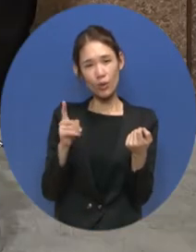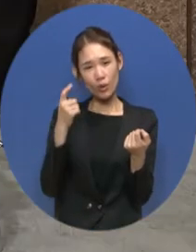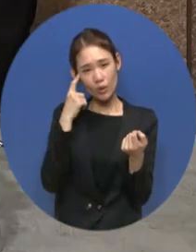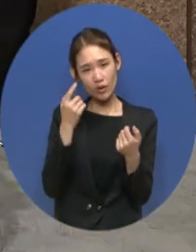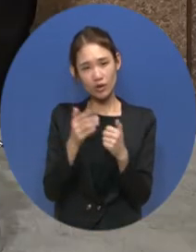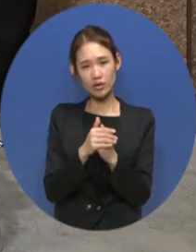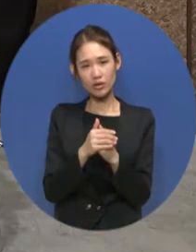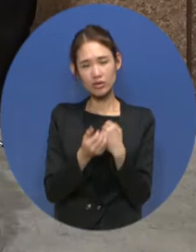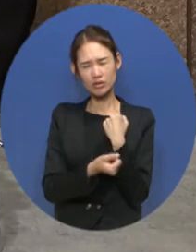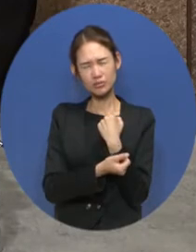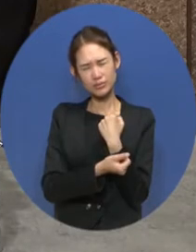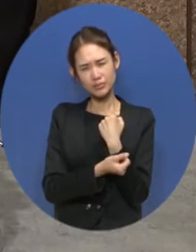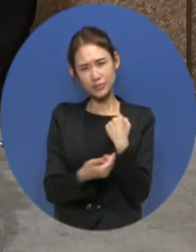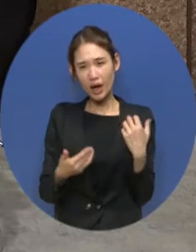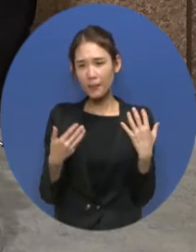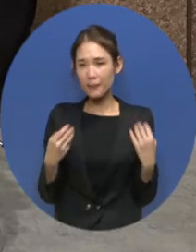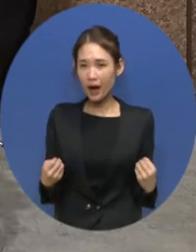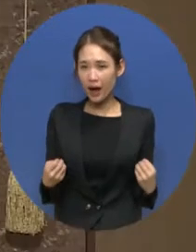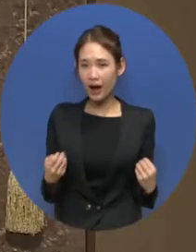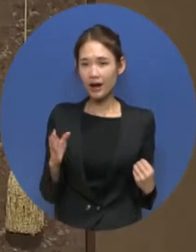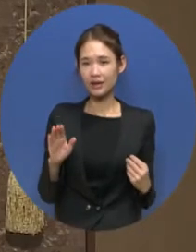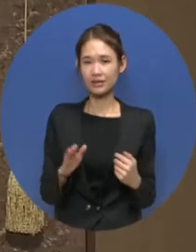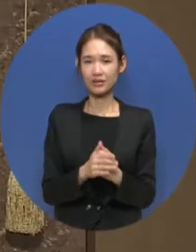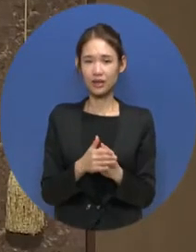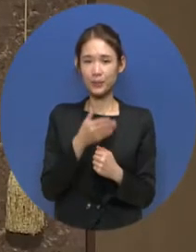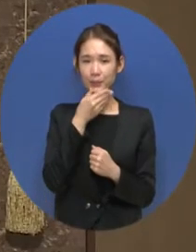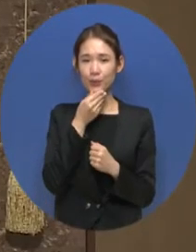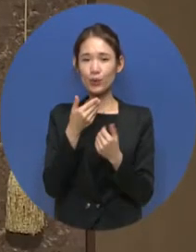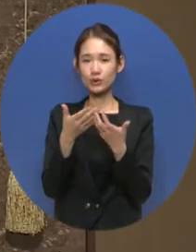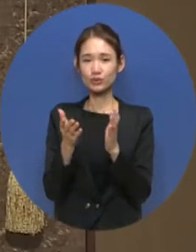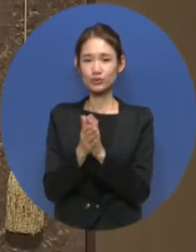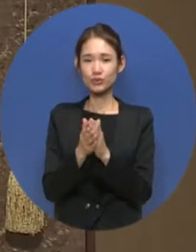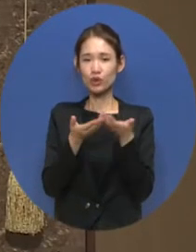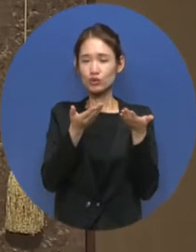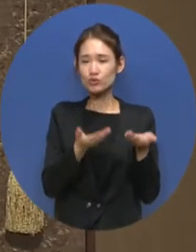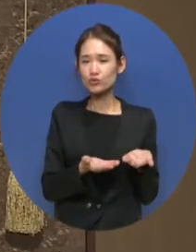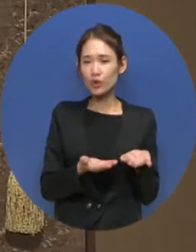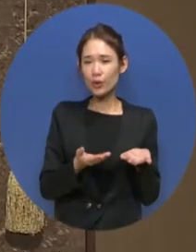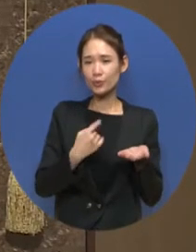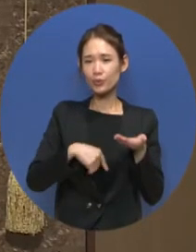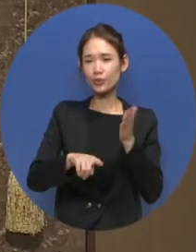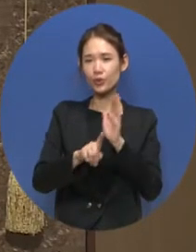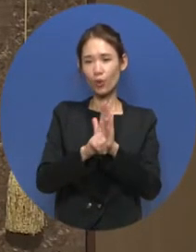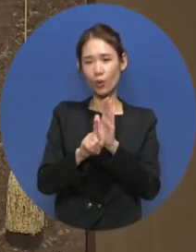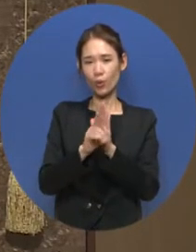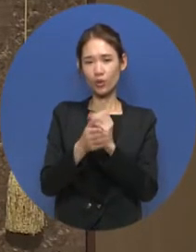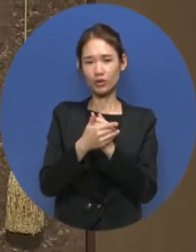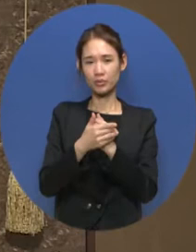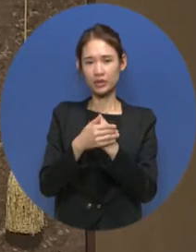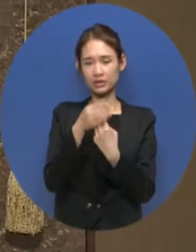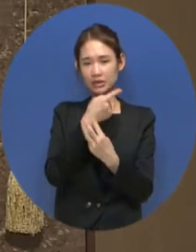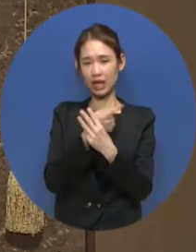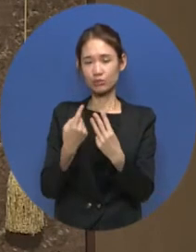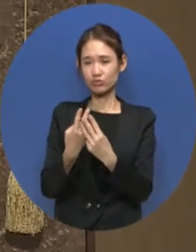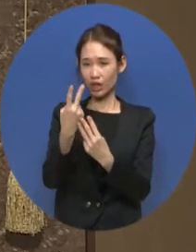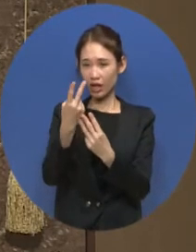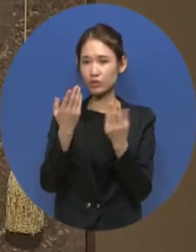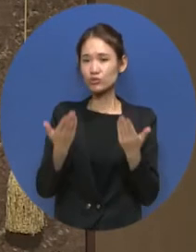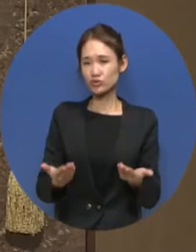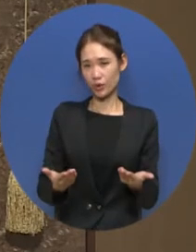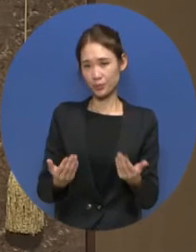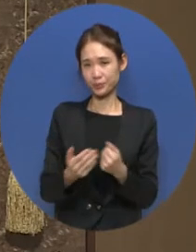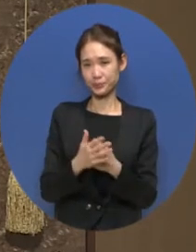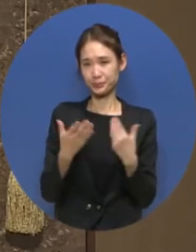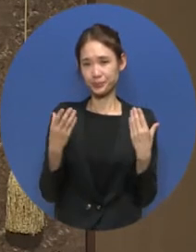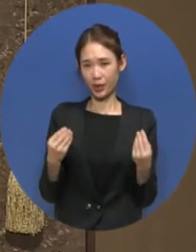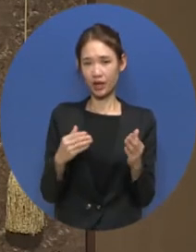어떠셨나요? 아주 많이 있었는데요. 네. 네. 복지부의 이제 휴업 권고로 인해서 한 3분의 2가량이 휴업을 했었고, 그